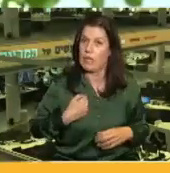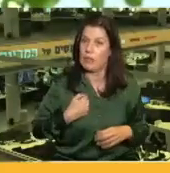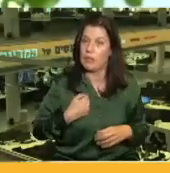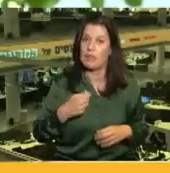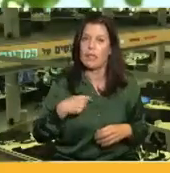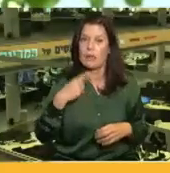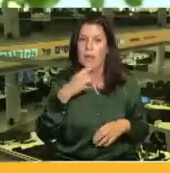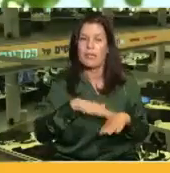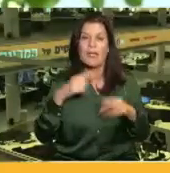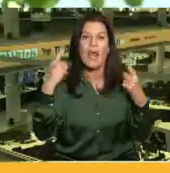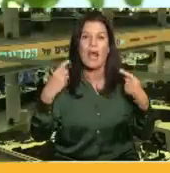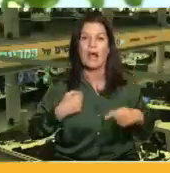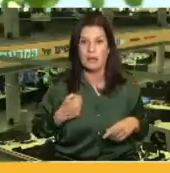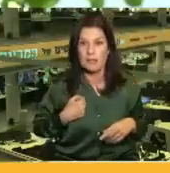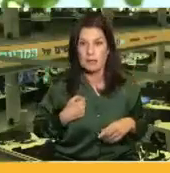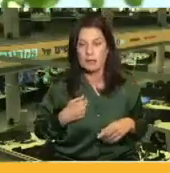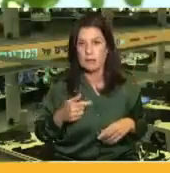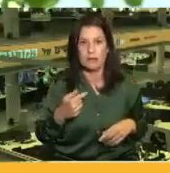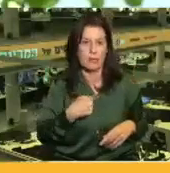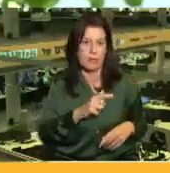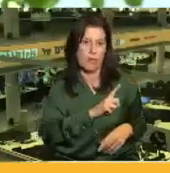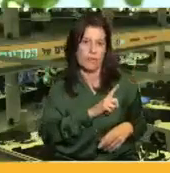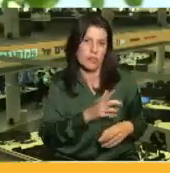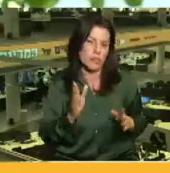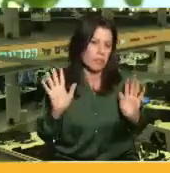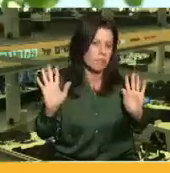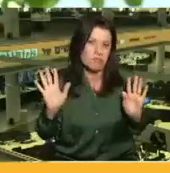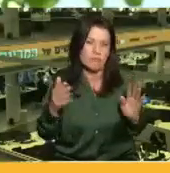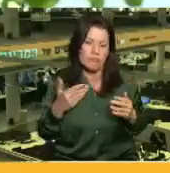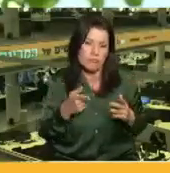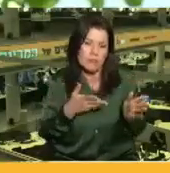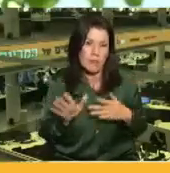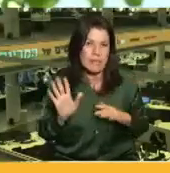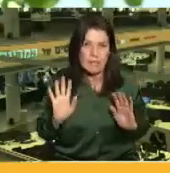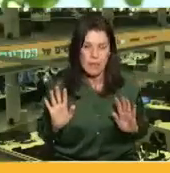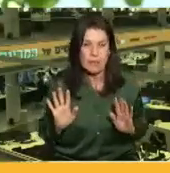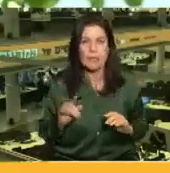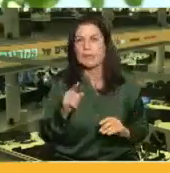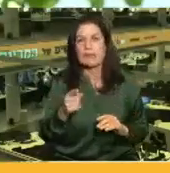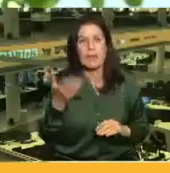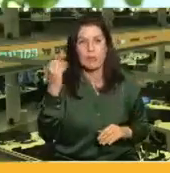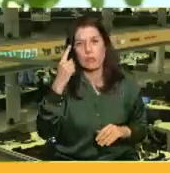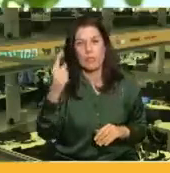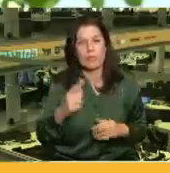קהל החרדי וכו', וזה בסדר, אני באופן אישי לא פונה אליהם, אז זה כבר מראש ידוע, אבל בגלל אני